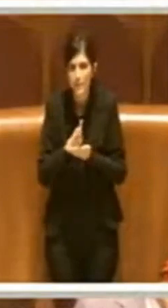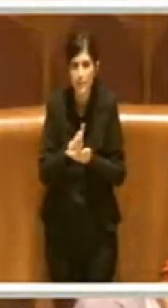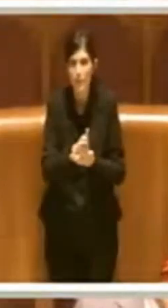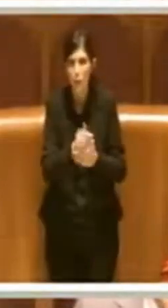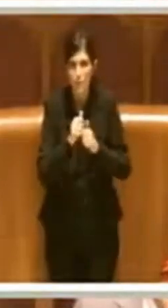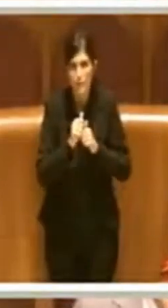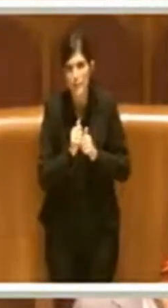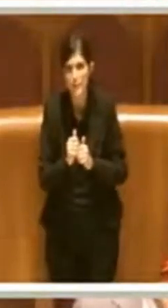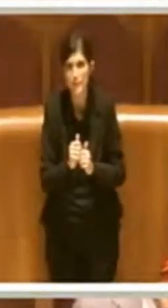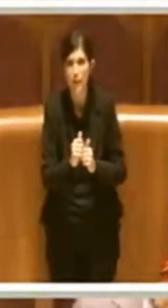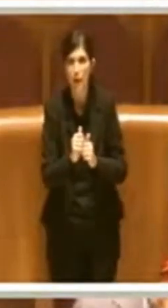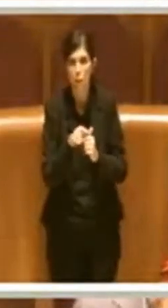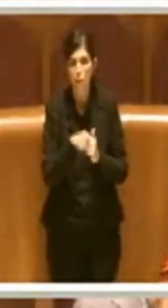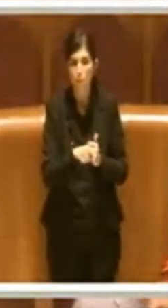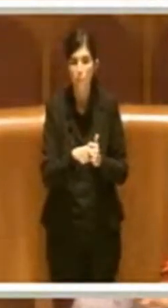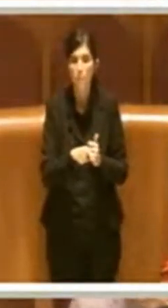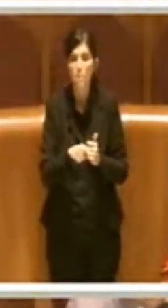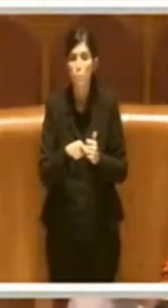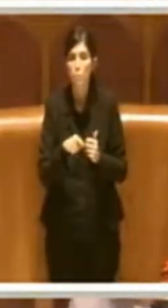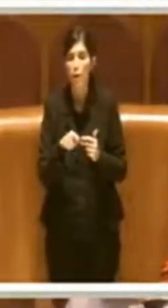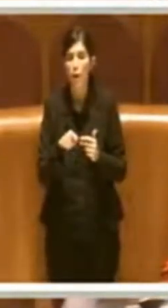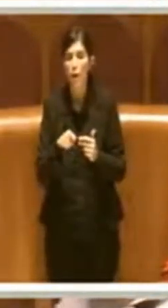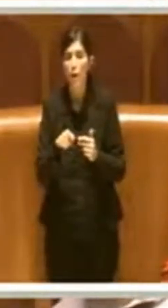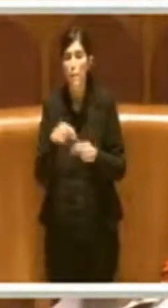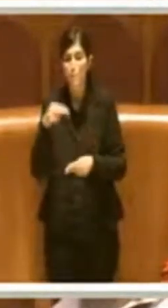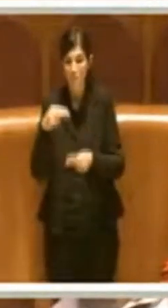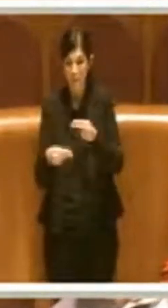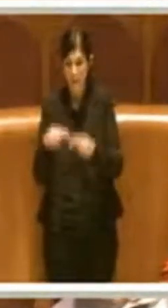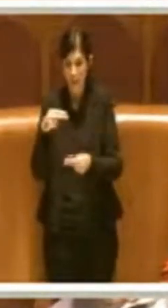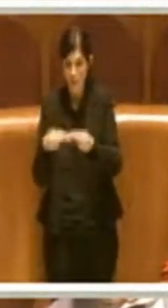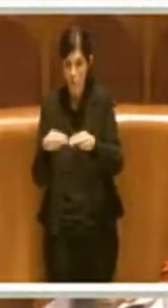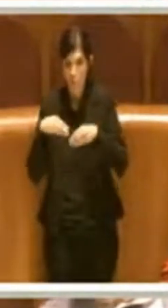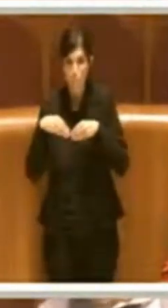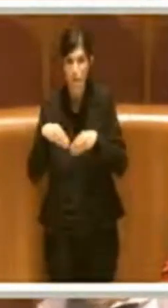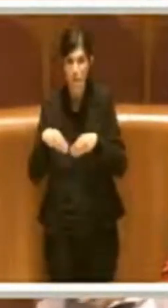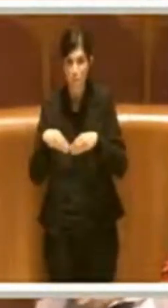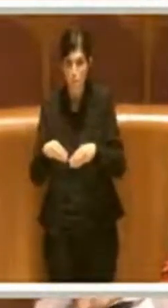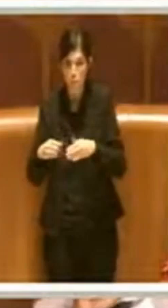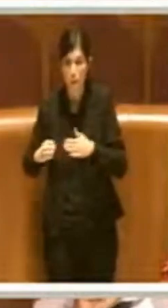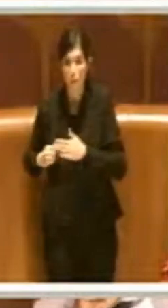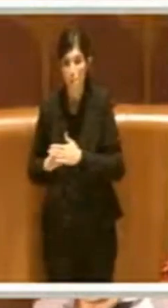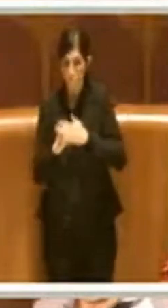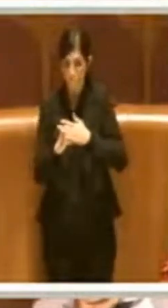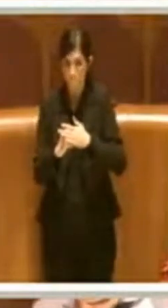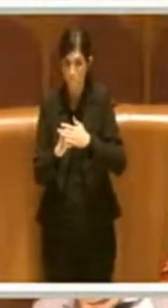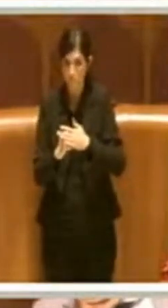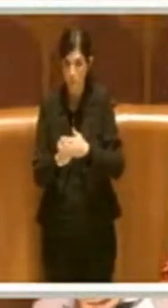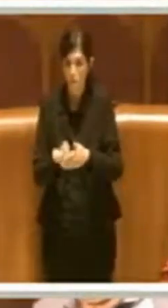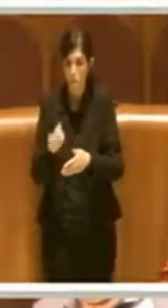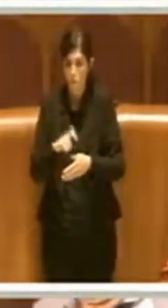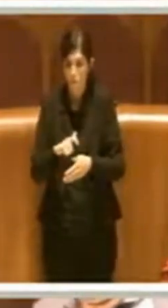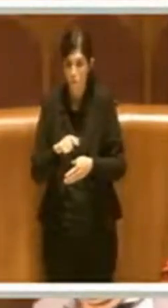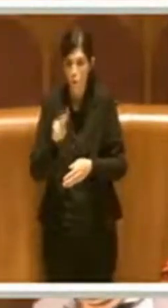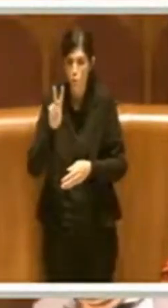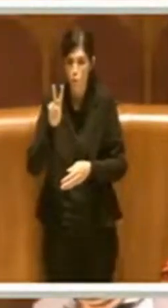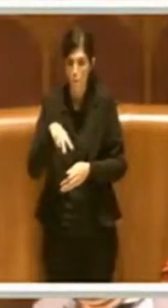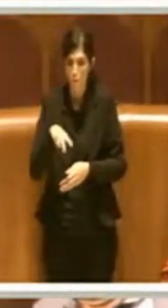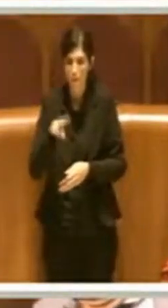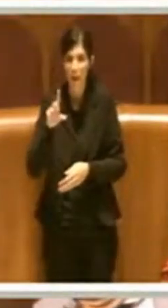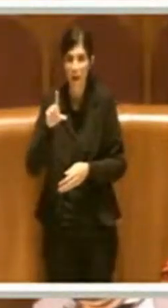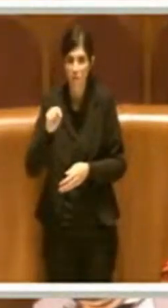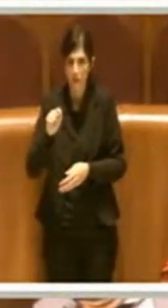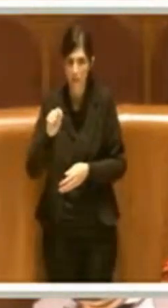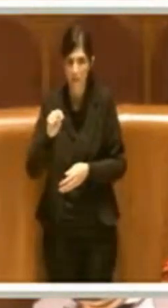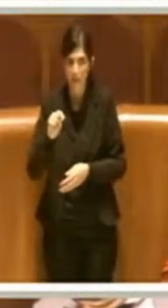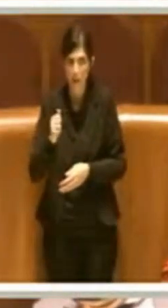poi rafforzare anche la sezione del bilancio partecipativo perché è necessario dare conto nel